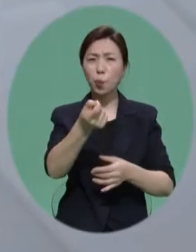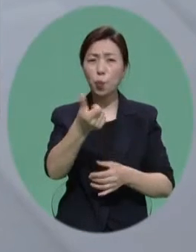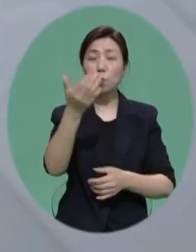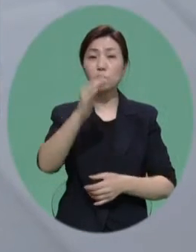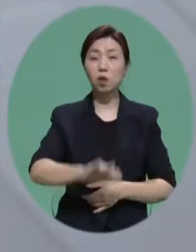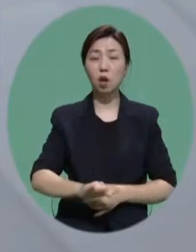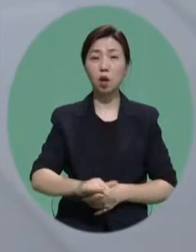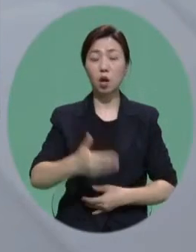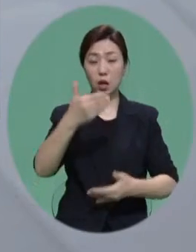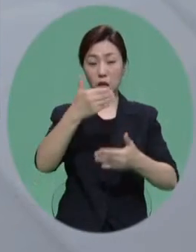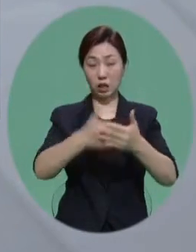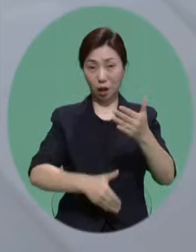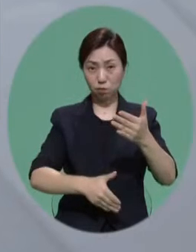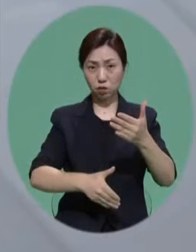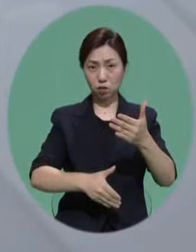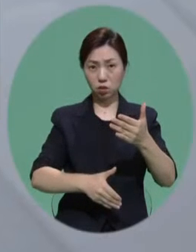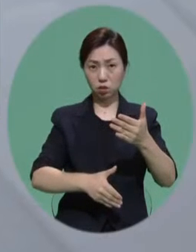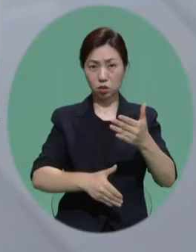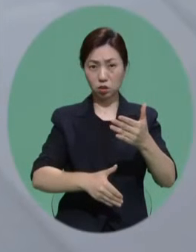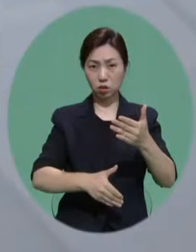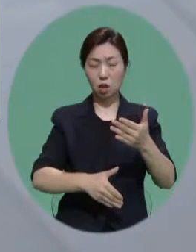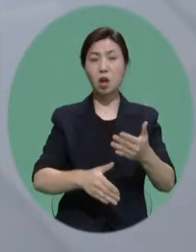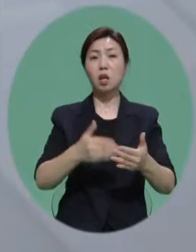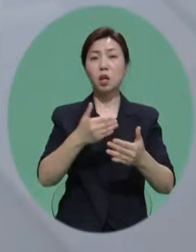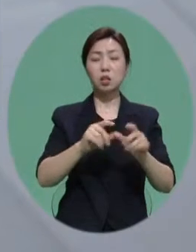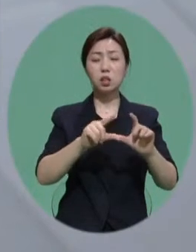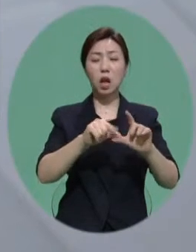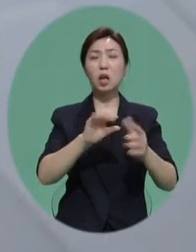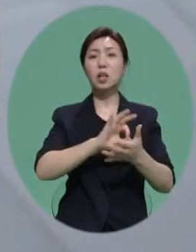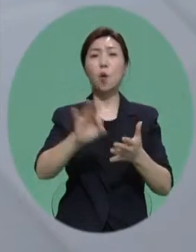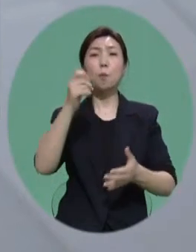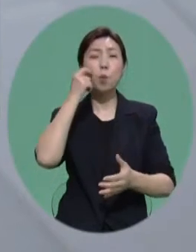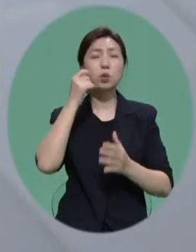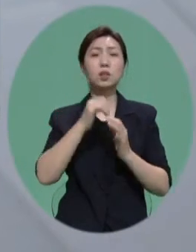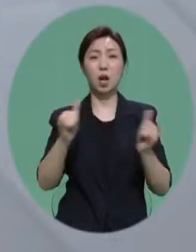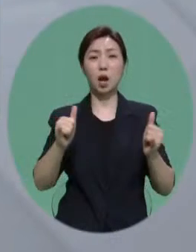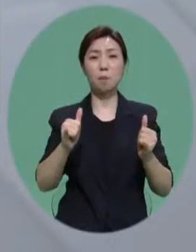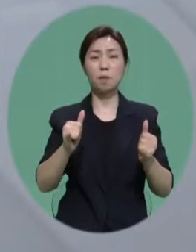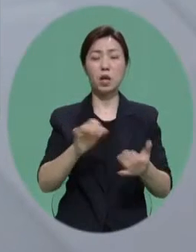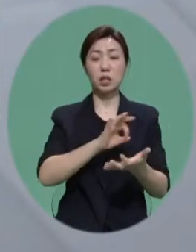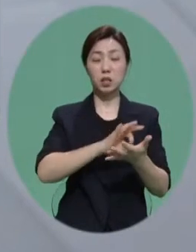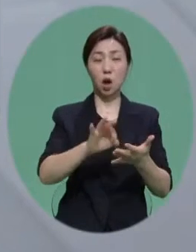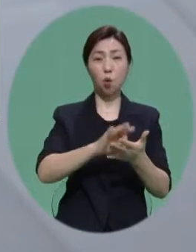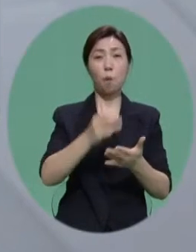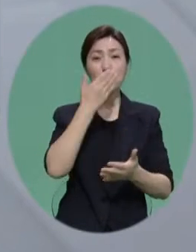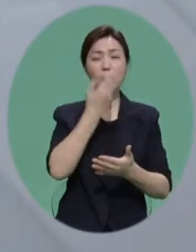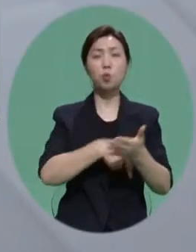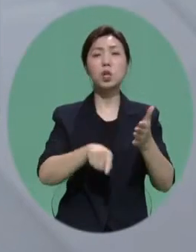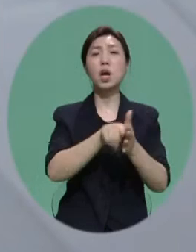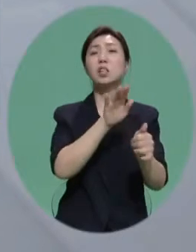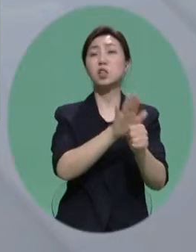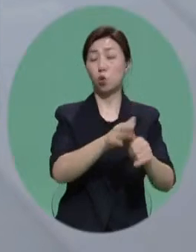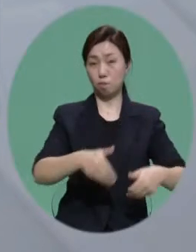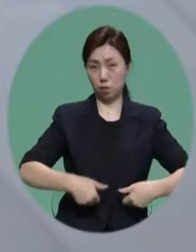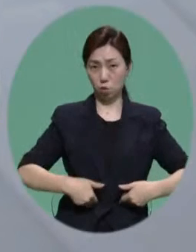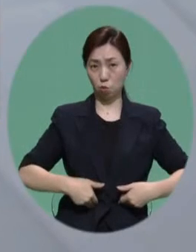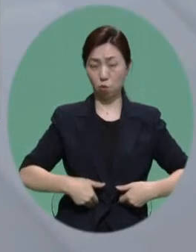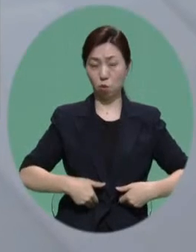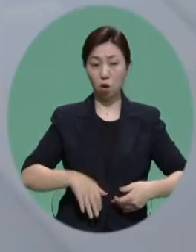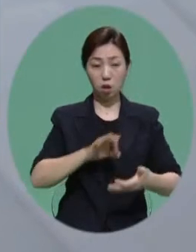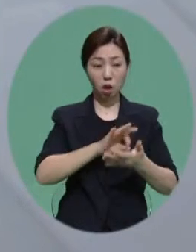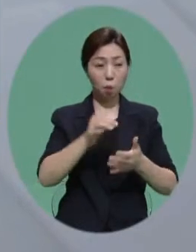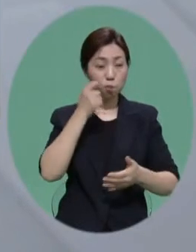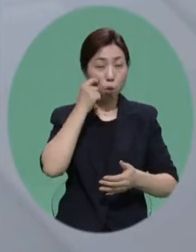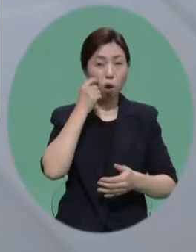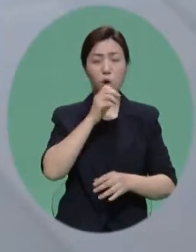않냐 놀리는 것 보다는 있는 것도 못쓰는데 예 안에 늘리는 데만 신경을 쓰게 되면 그런 일이 벌어지 줘 좋은